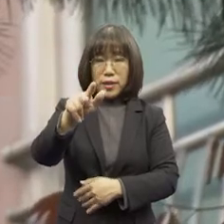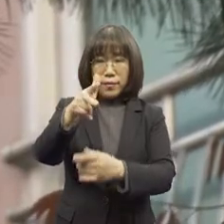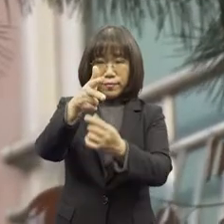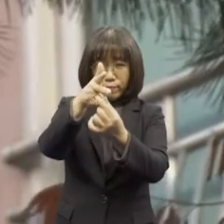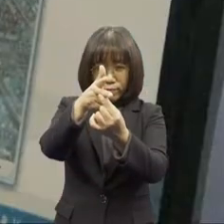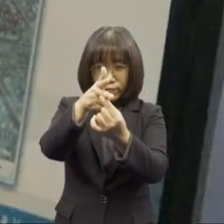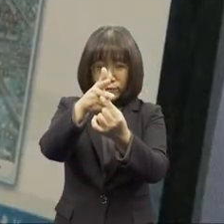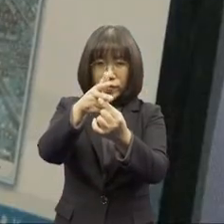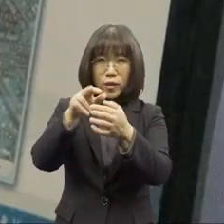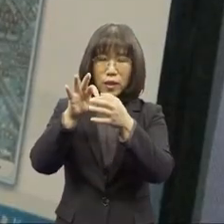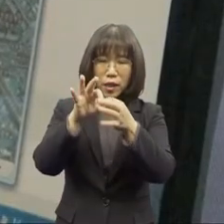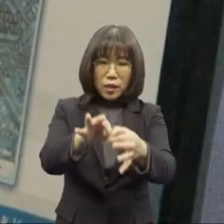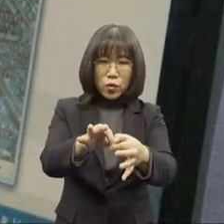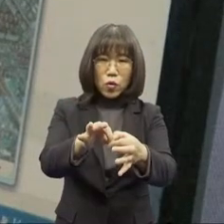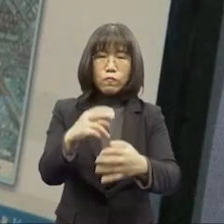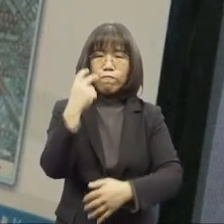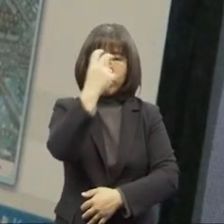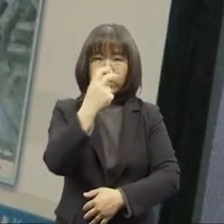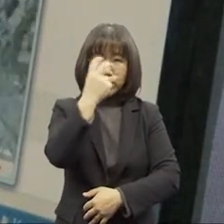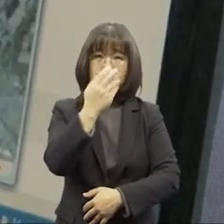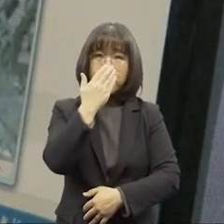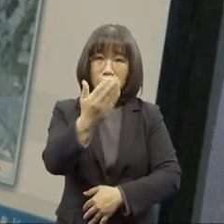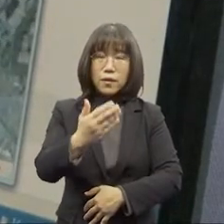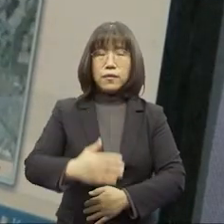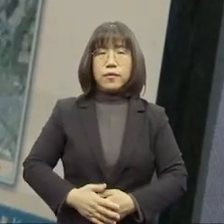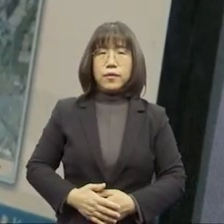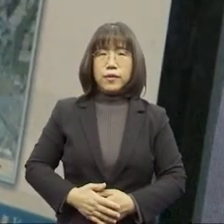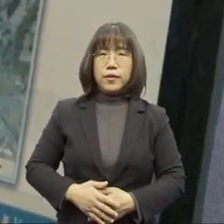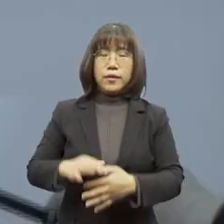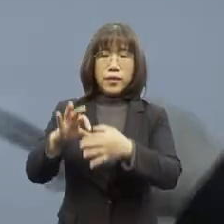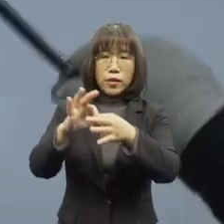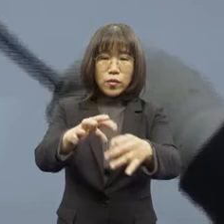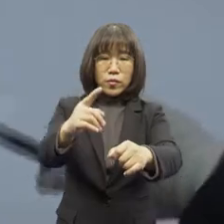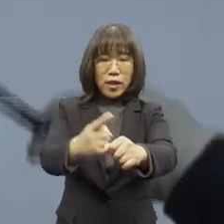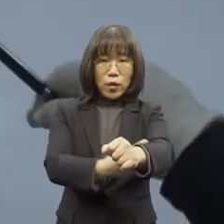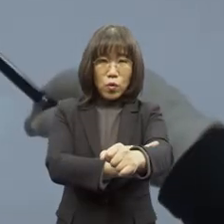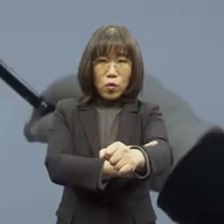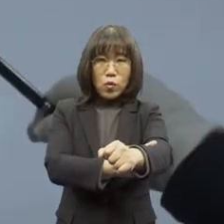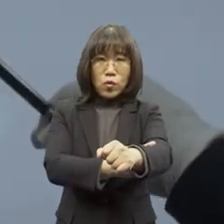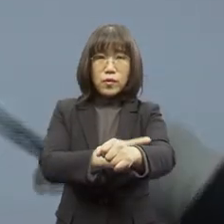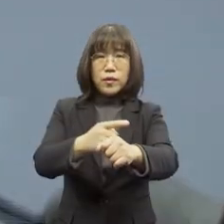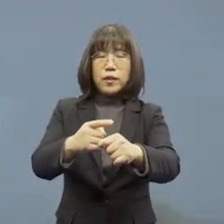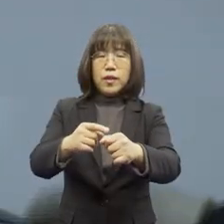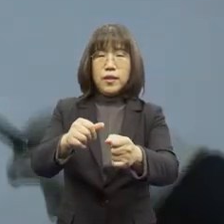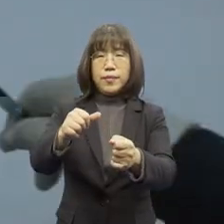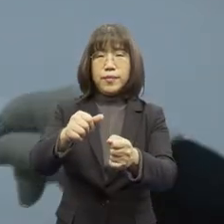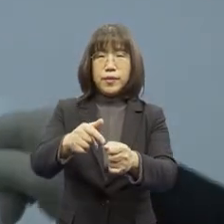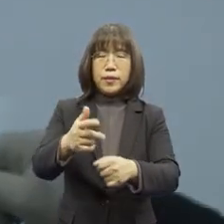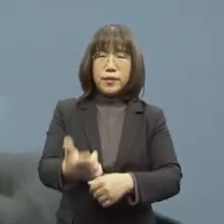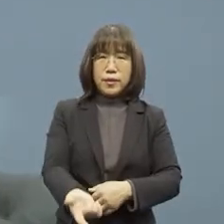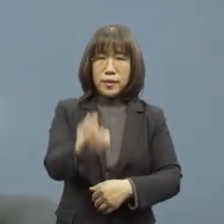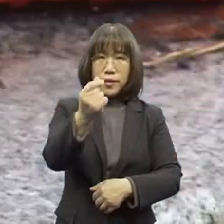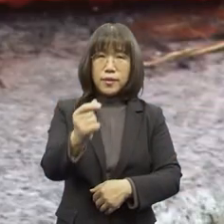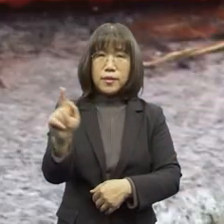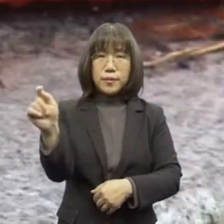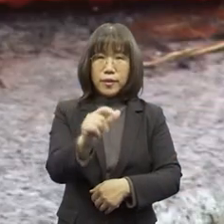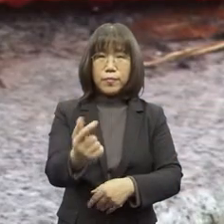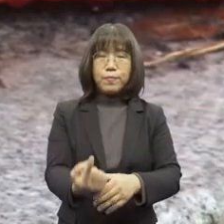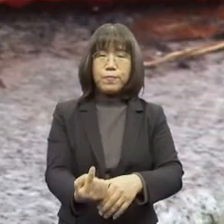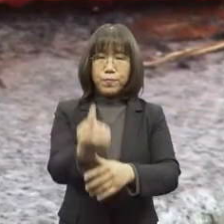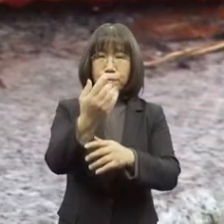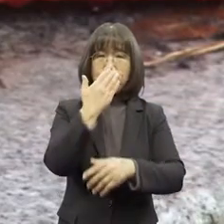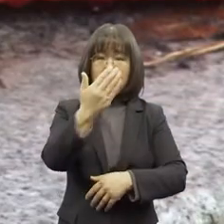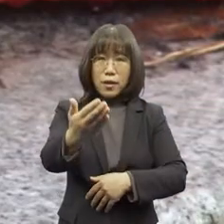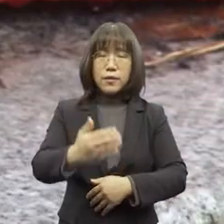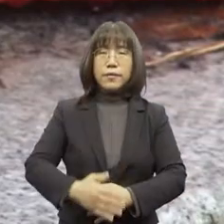상황을 실시간으로 모니터링할 수 있으며 상황실에서 자동 염수 살포 장치를 원격으로 작동할 수 있어